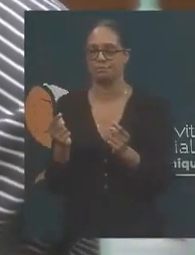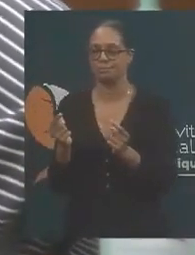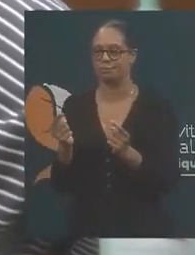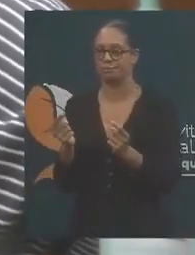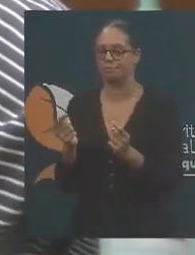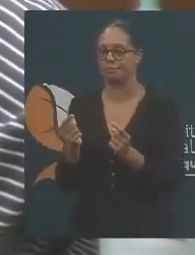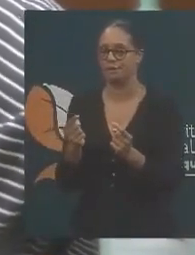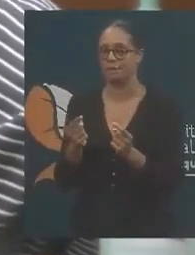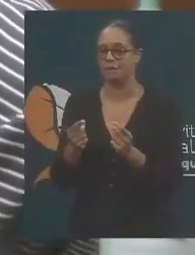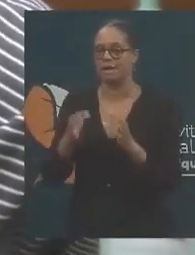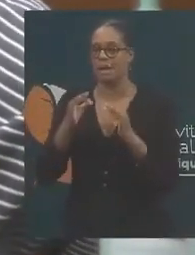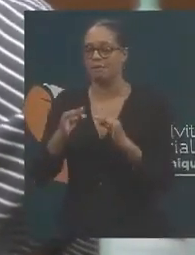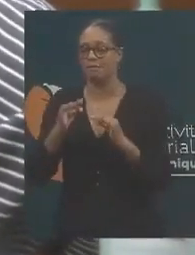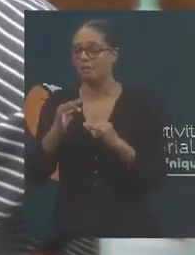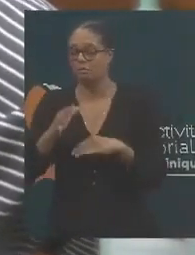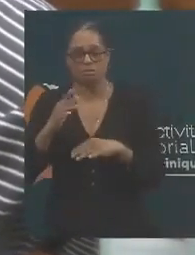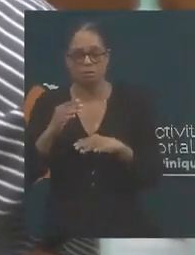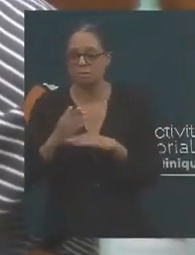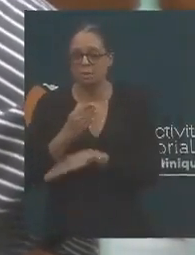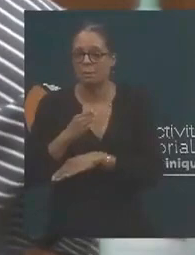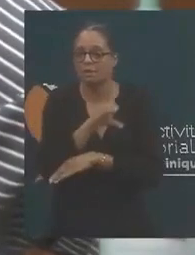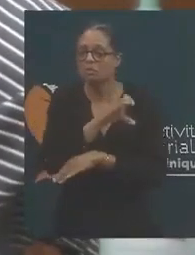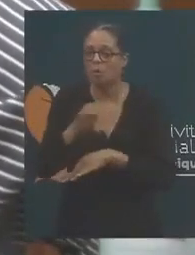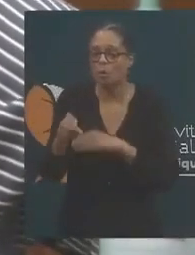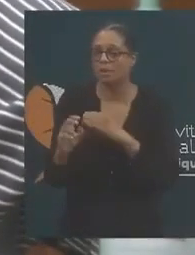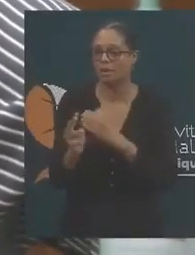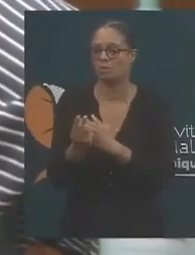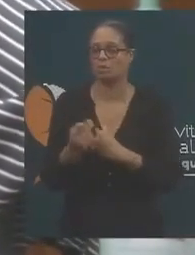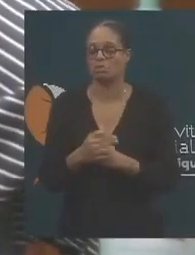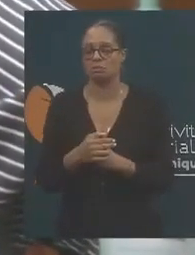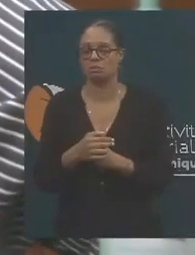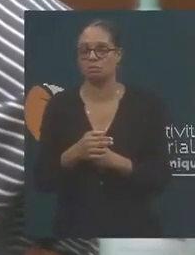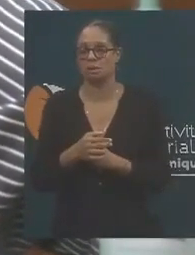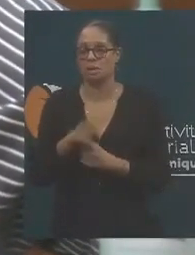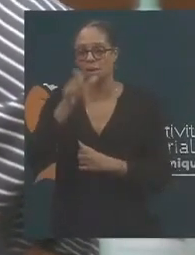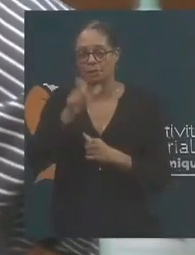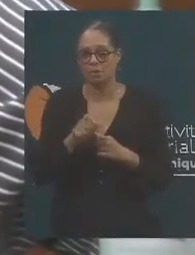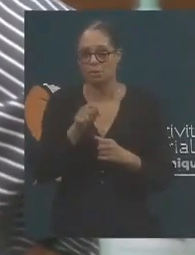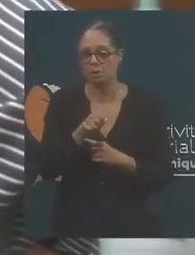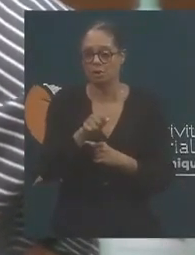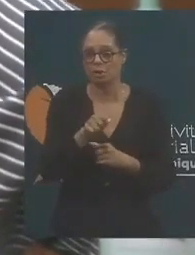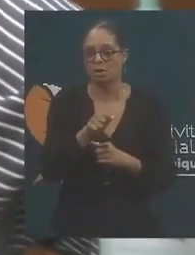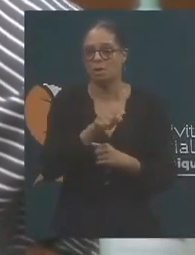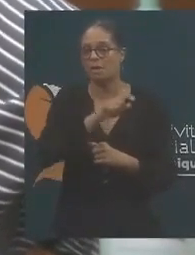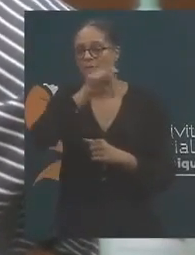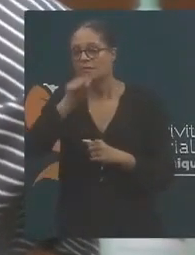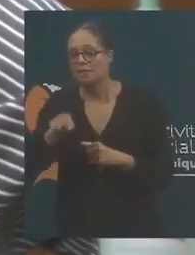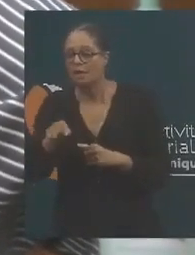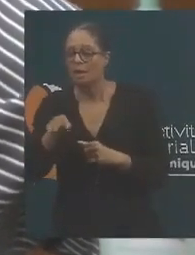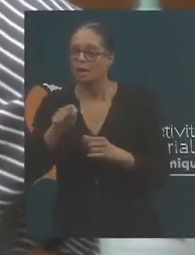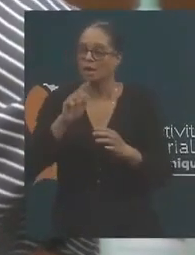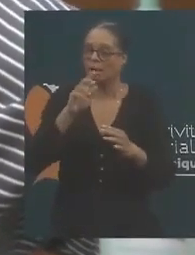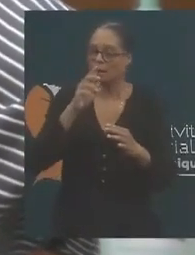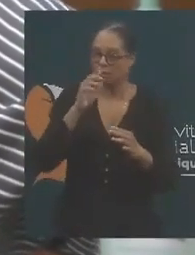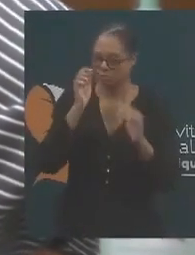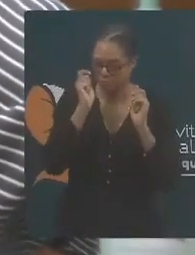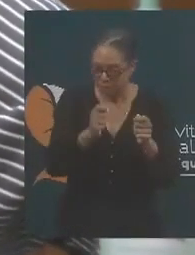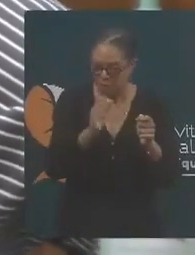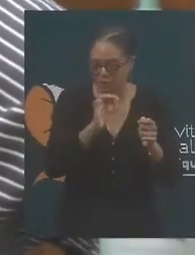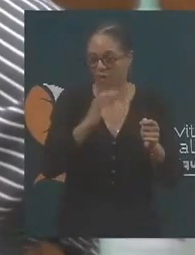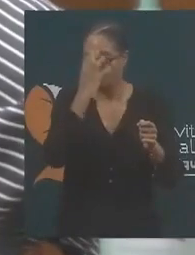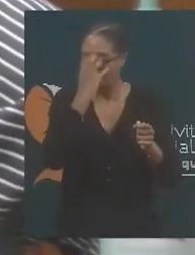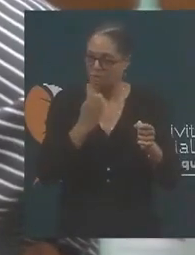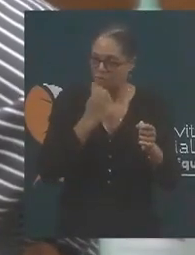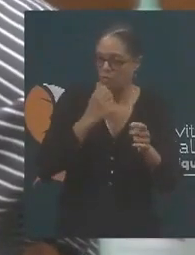avons dépassé la centaine de délégations. Les personnes qui étaient auditées venaient et répondaient avec beaucoup de sérieux, mettaient beaucoup d'espoir dans